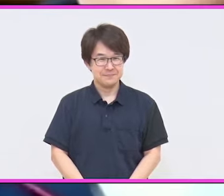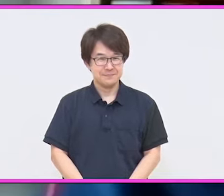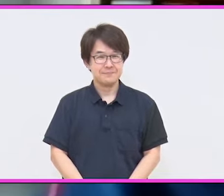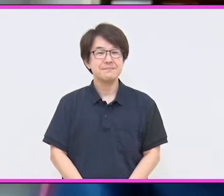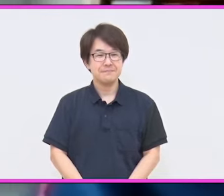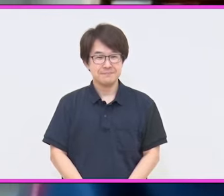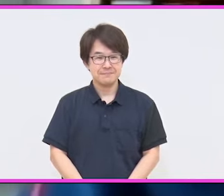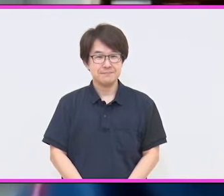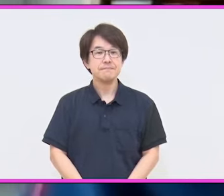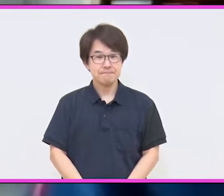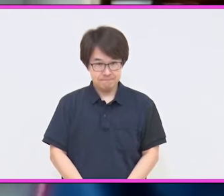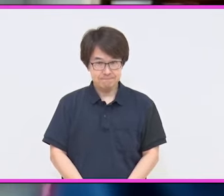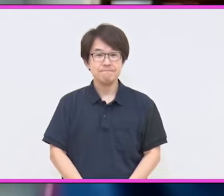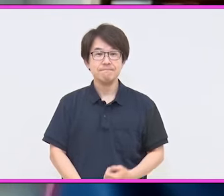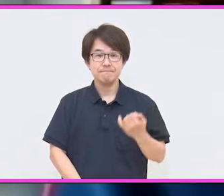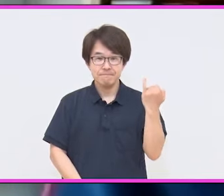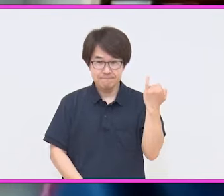It is the case, yes.